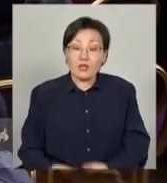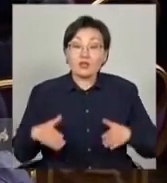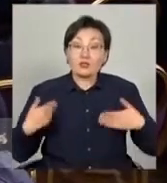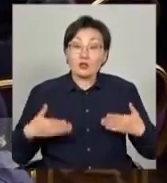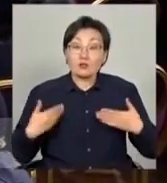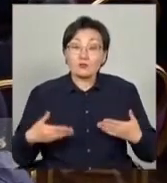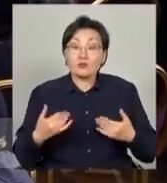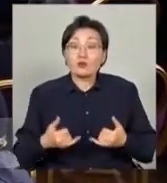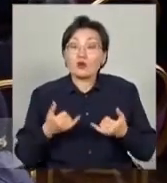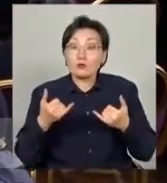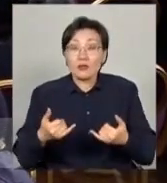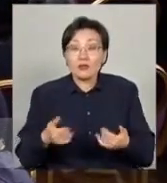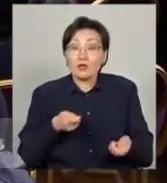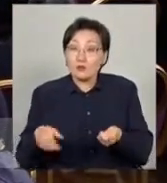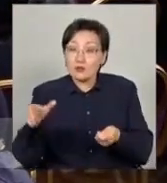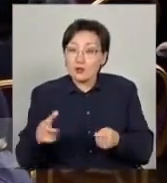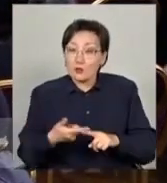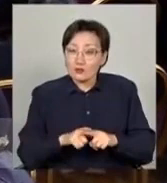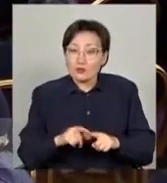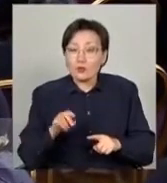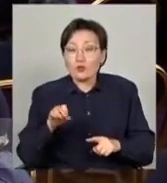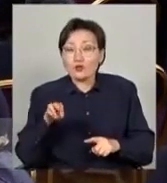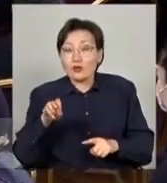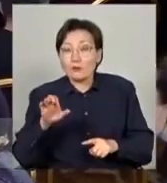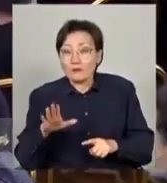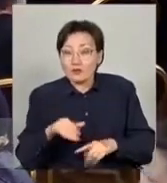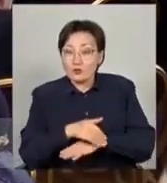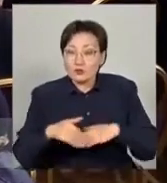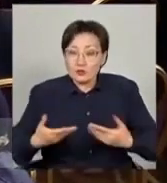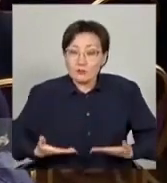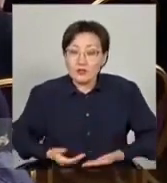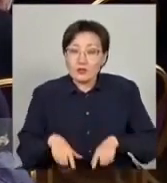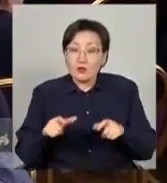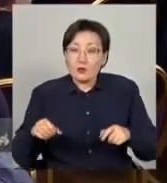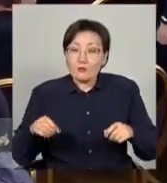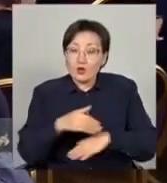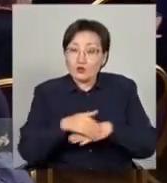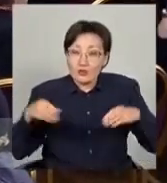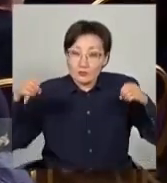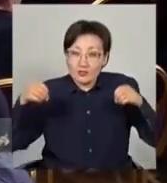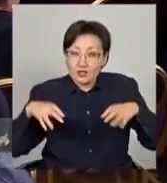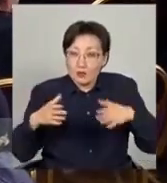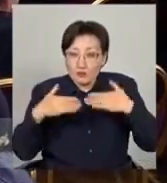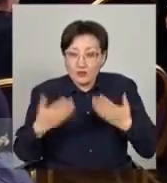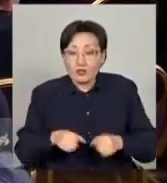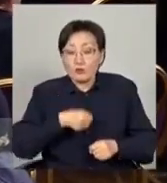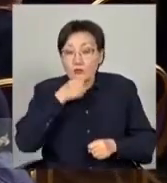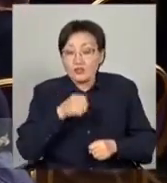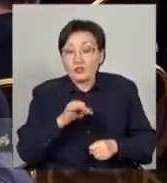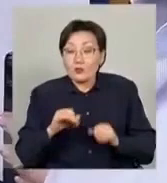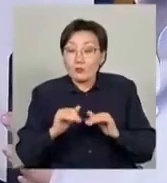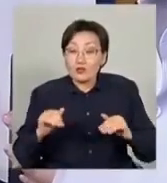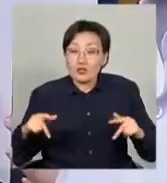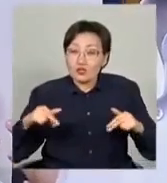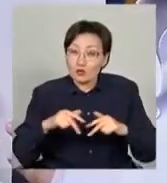ба, құрметті әкім. Біз Өтепов көшесінің тұрғынымыз, көшеміздің шамдары қараңғы, үлкен кісілер және балалар